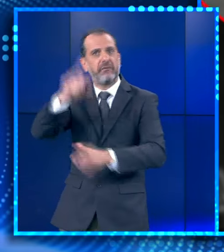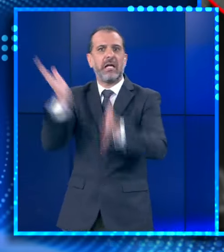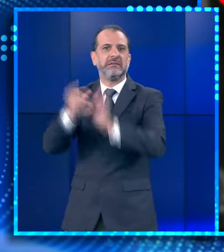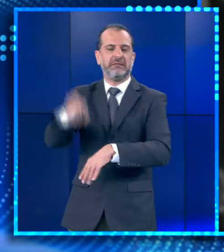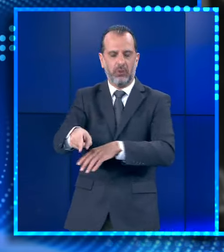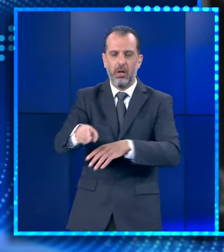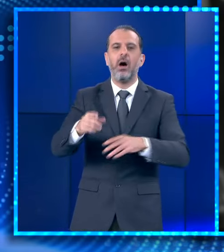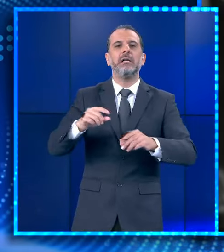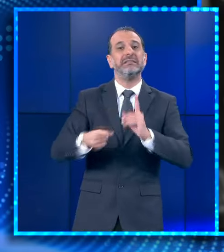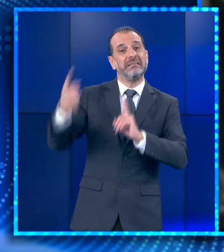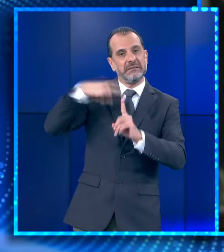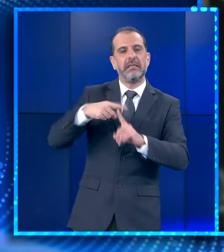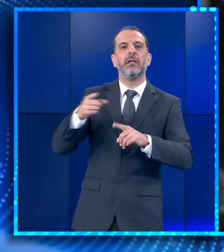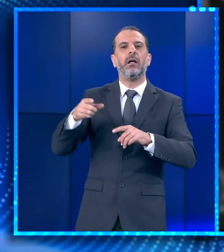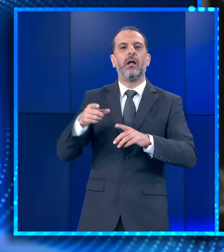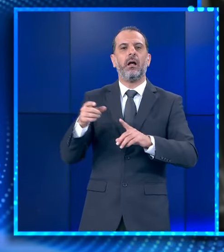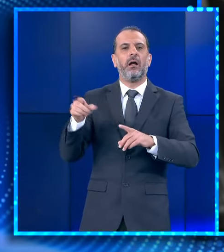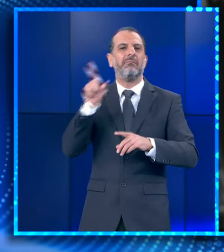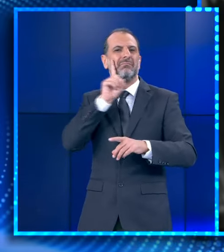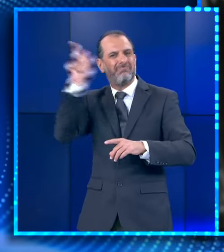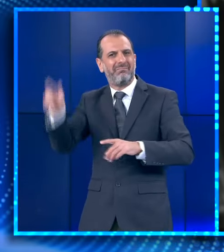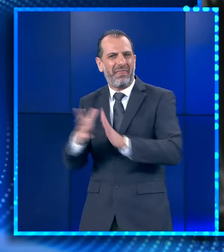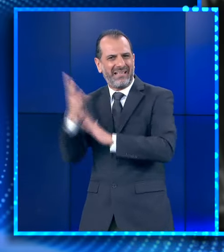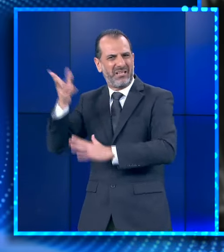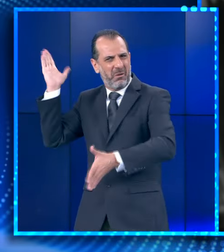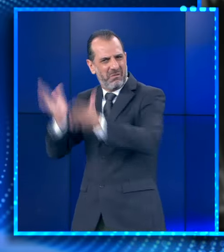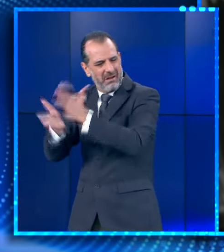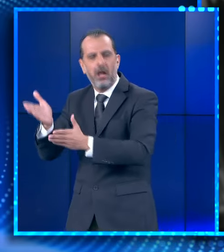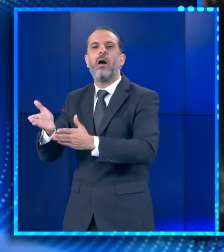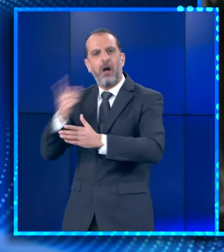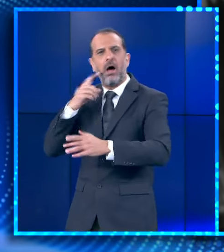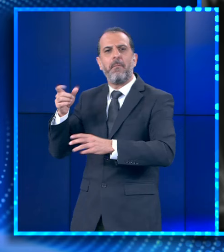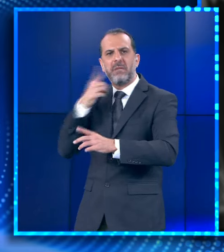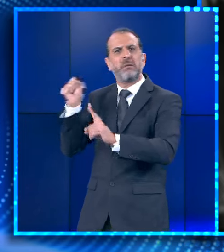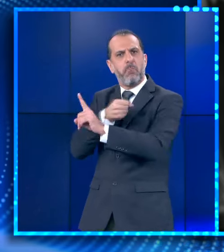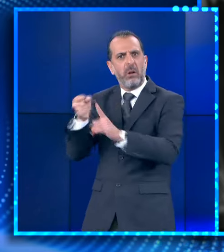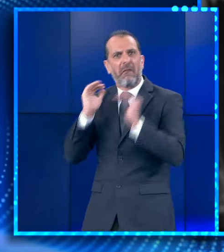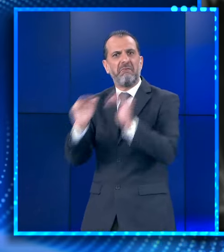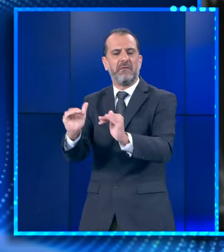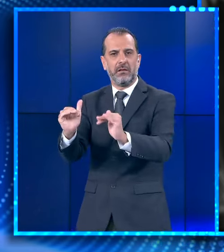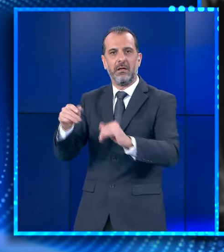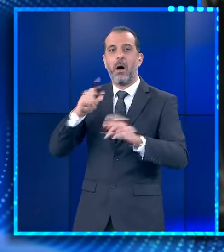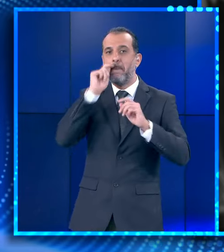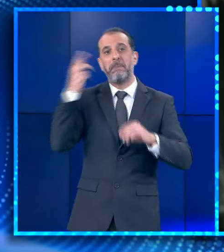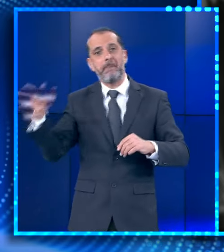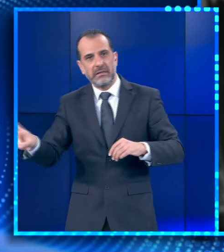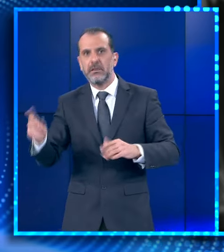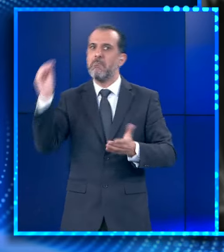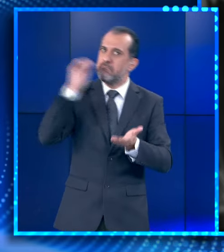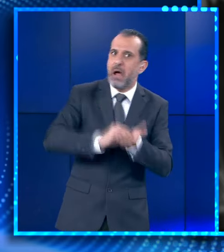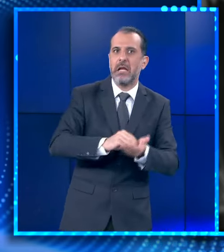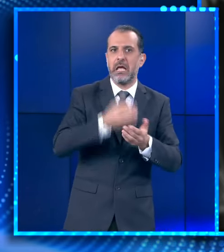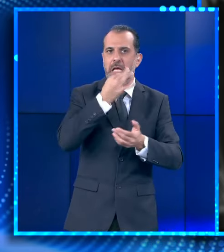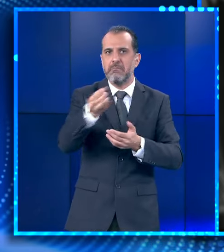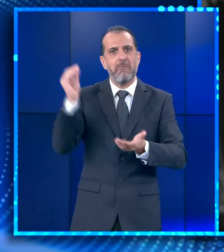συνεχίζεται και ο εκφοβισμός απέναντι στην 14χρονη. Όπως αποκαλύπτει ο πατέρας της στο Star, το κορίτσι δέχεται νέες